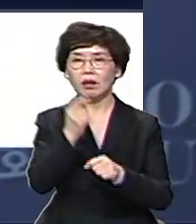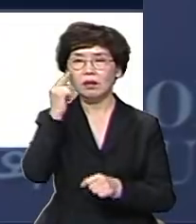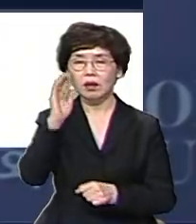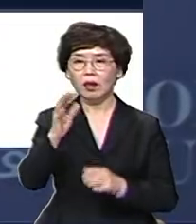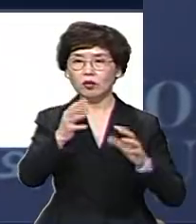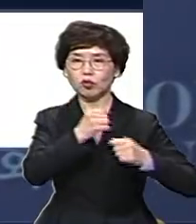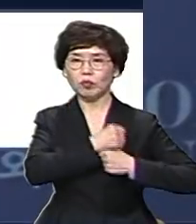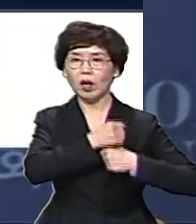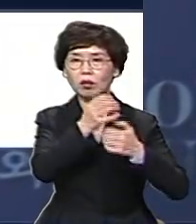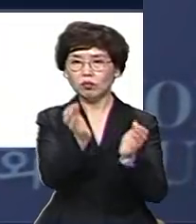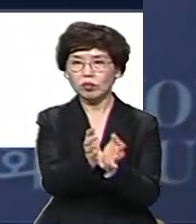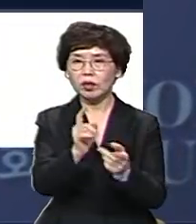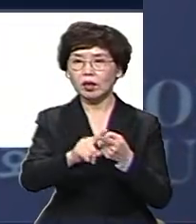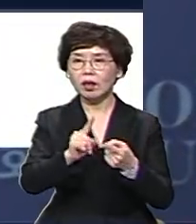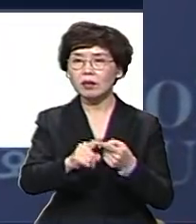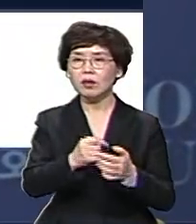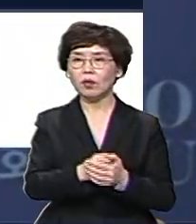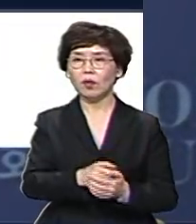어떻게 생각하시는지요?